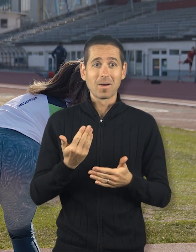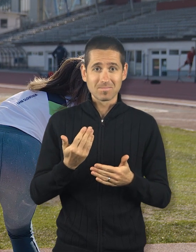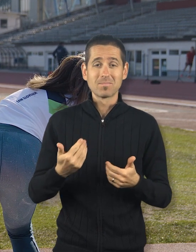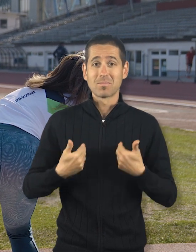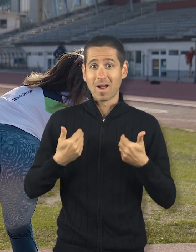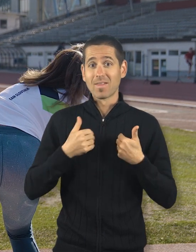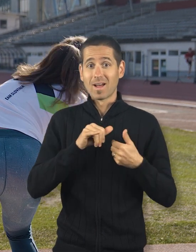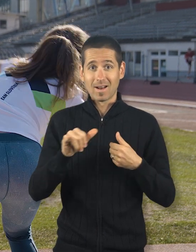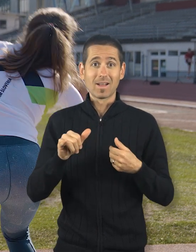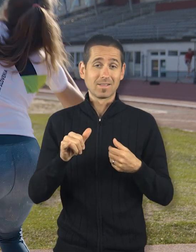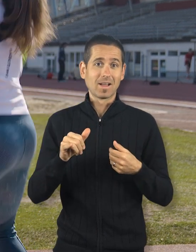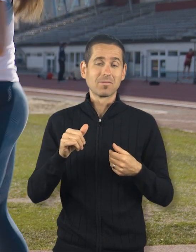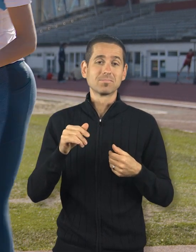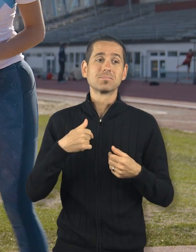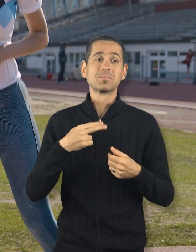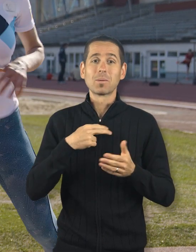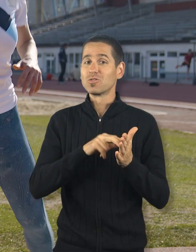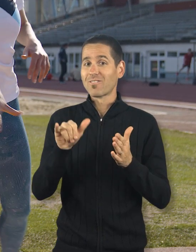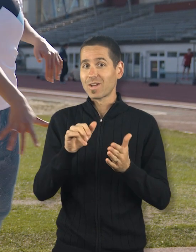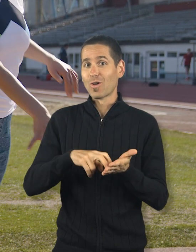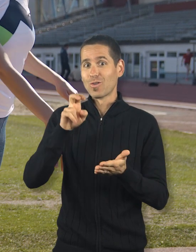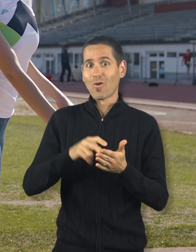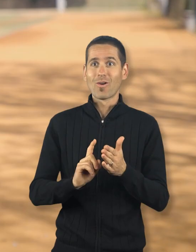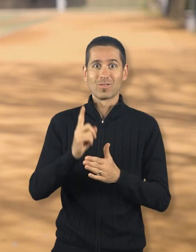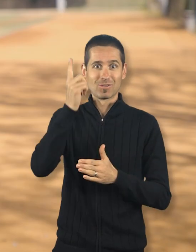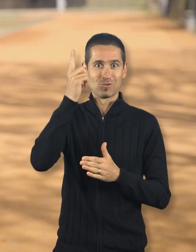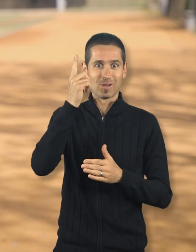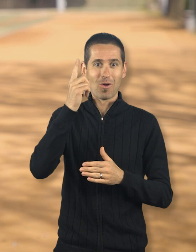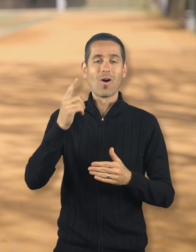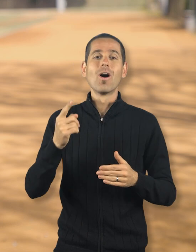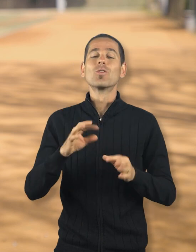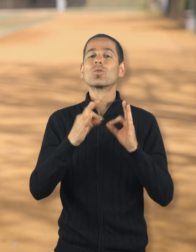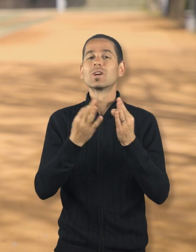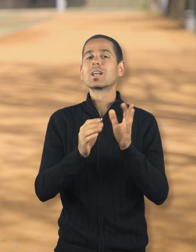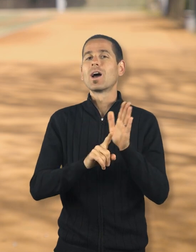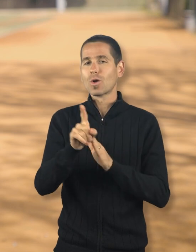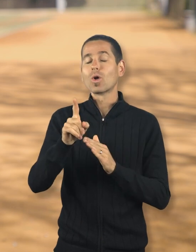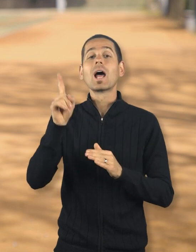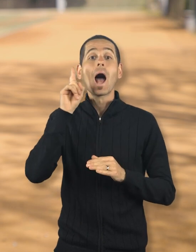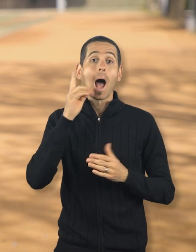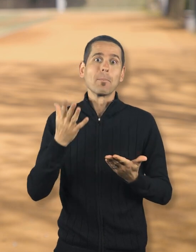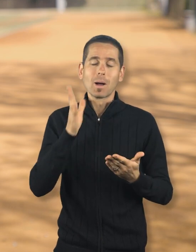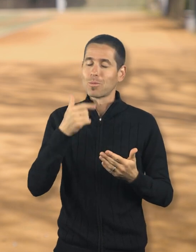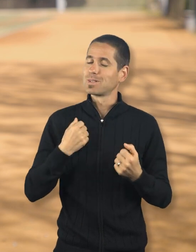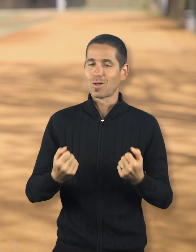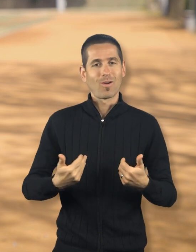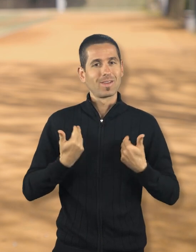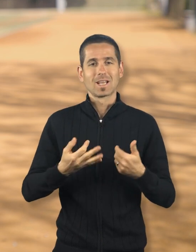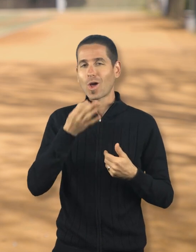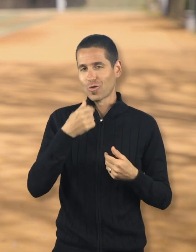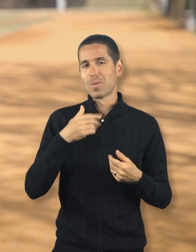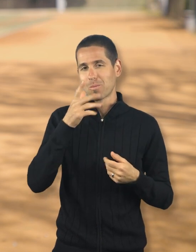v višino, nekak družinski rekord, ampak bom zelo vesela, če bo me premagala in bo